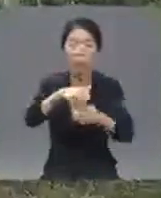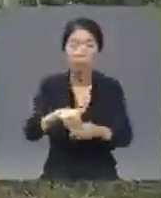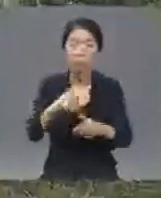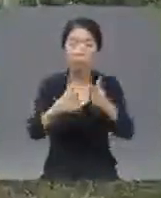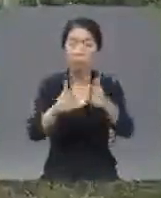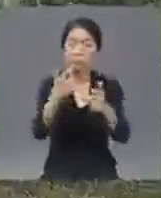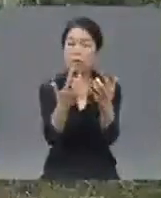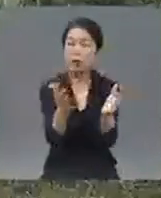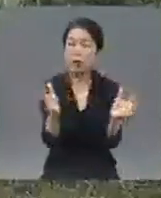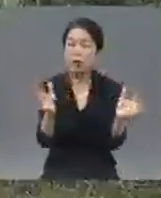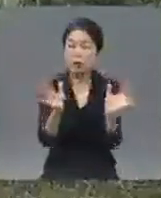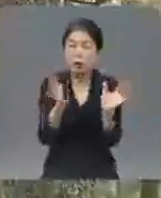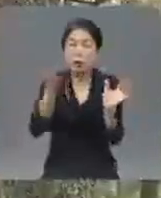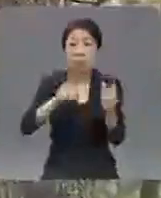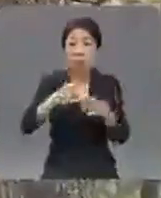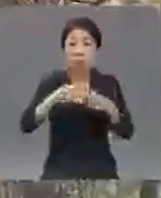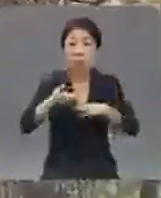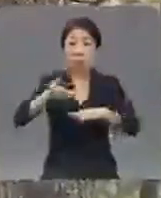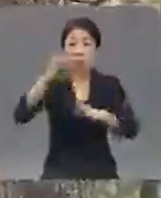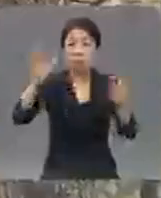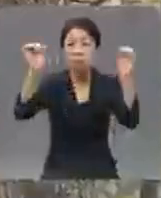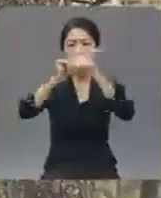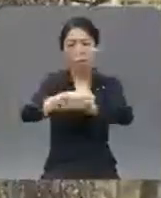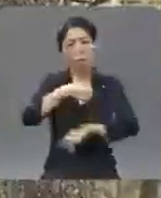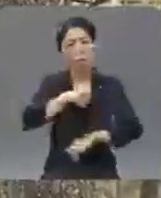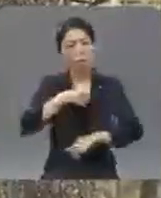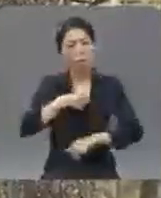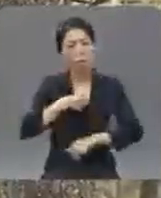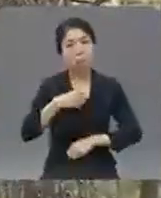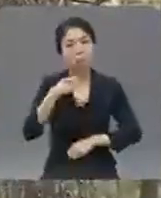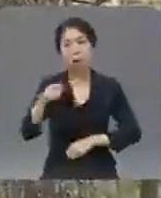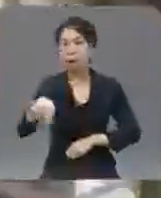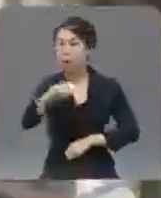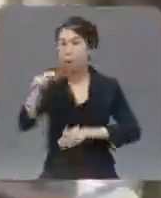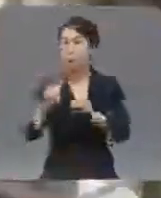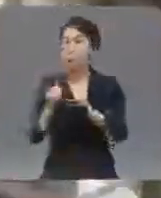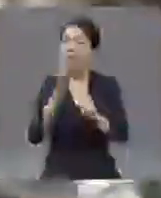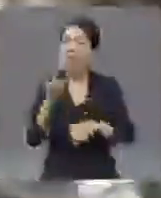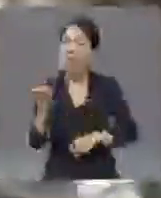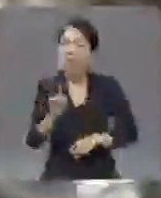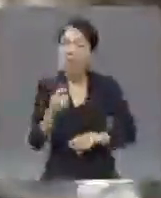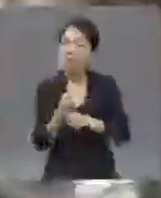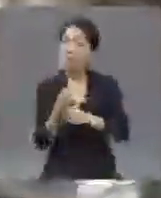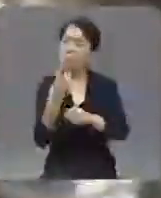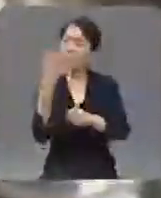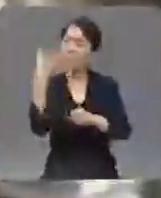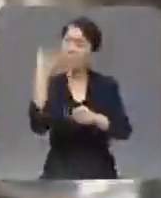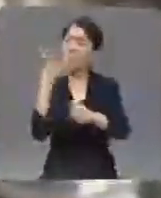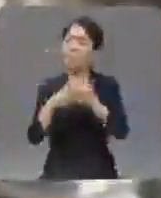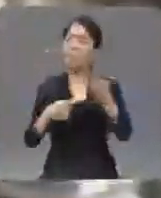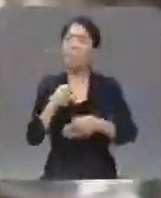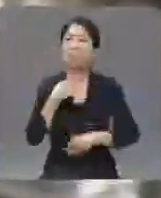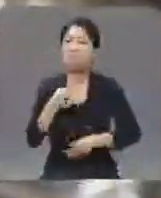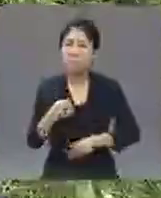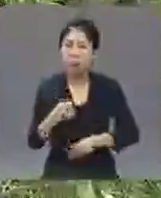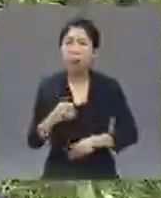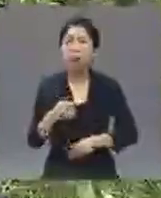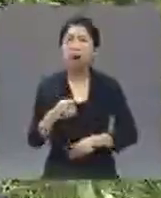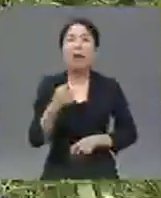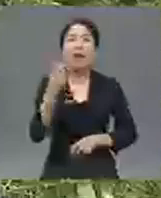위기입니다 주민들은 수년전 피해를 불러왔던 솔껍질 깍지벌레를 의심하고